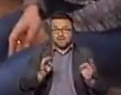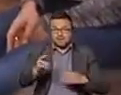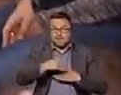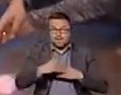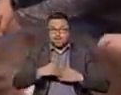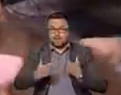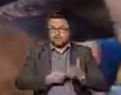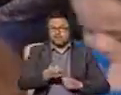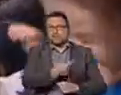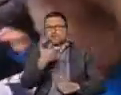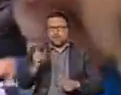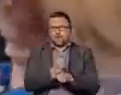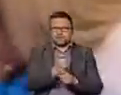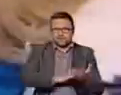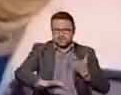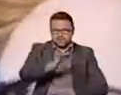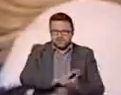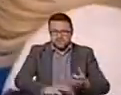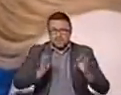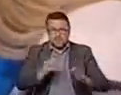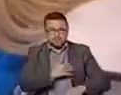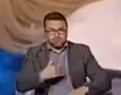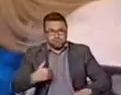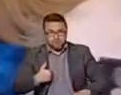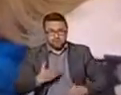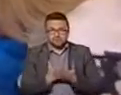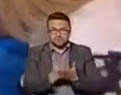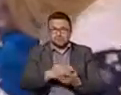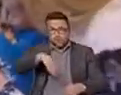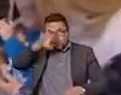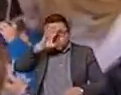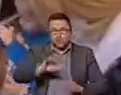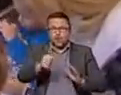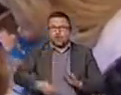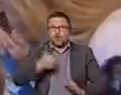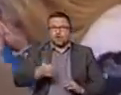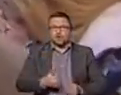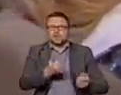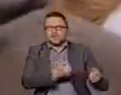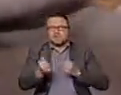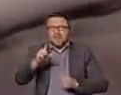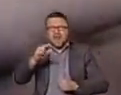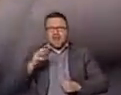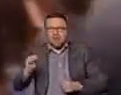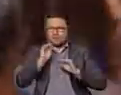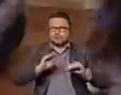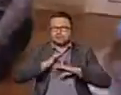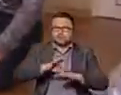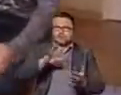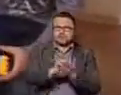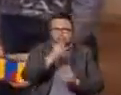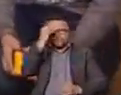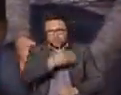metoda testowana jest w kilku krajach na świecie. W Polsce dzięki wsparciu władz Łodzi od roku działa mobilna Akademia Lego, która prowadzi